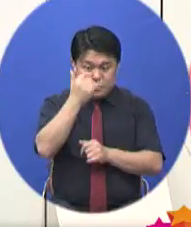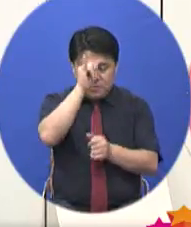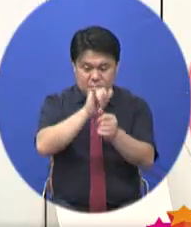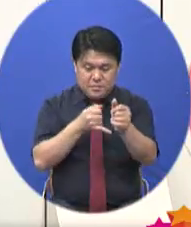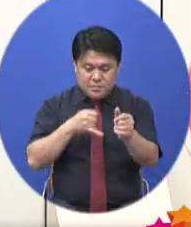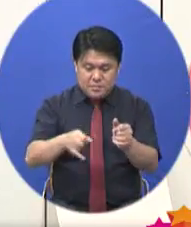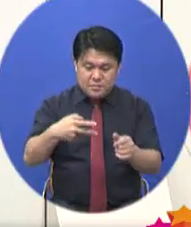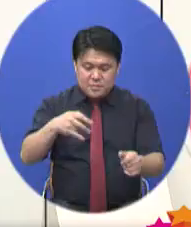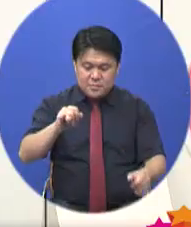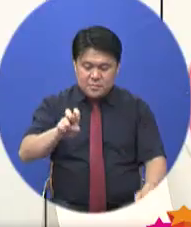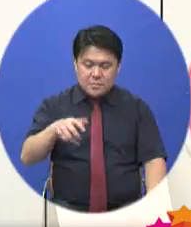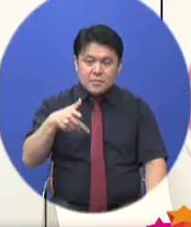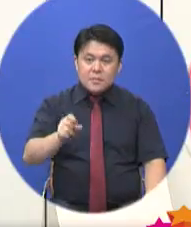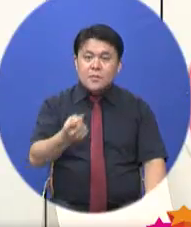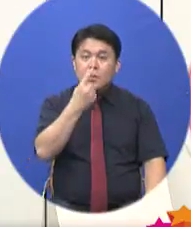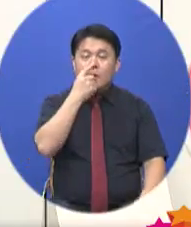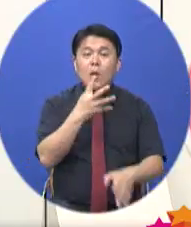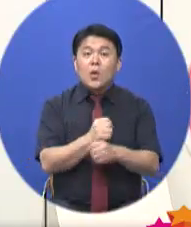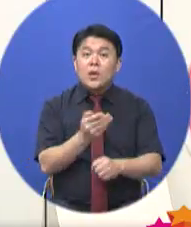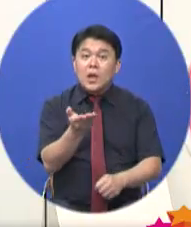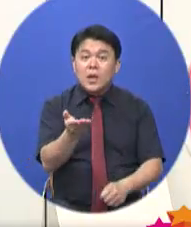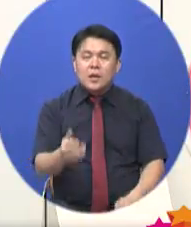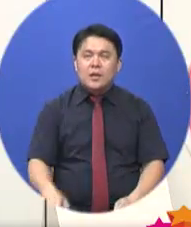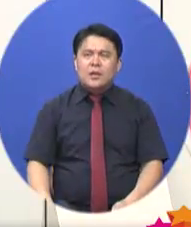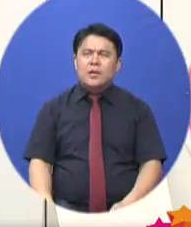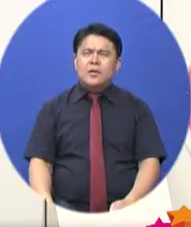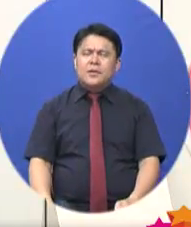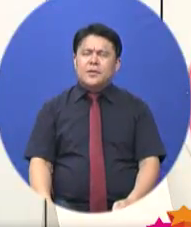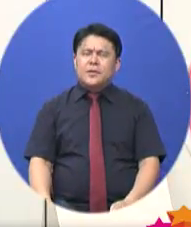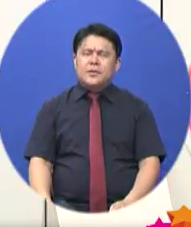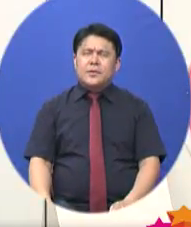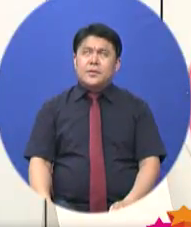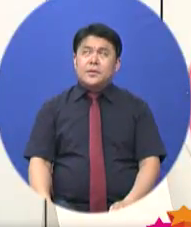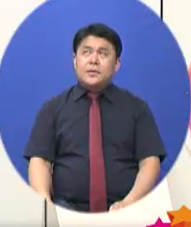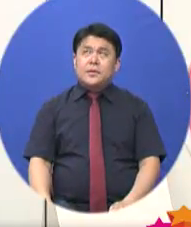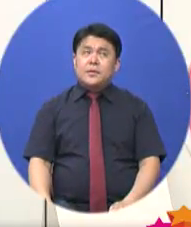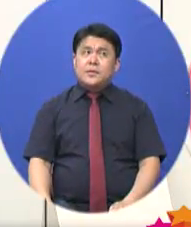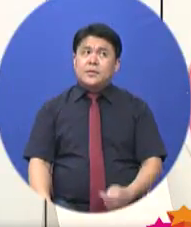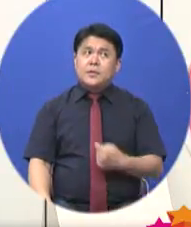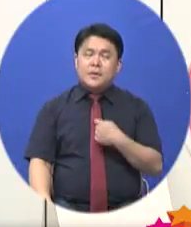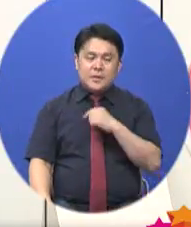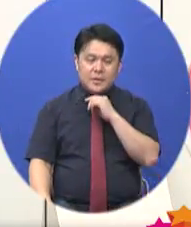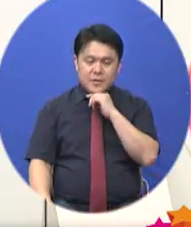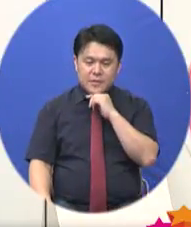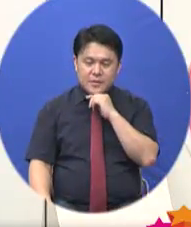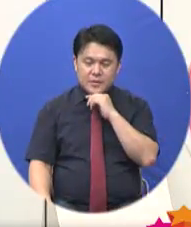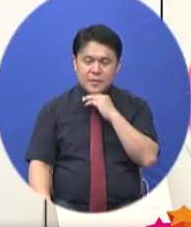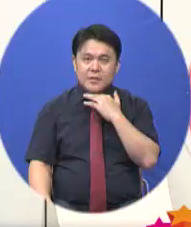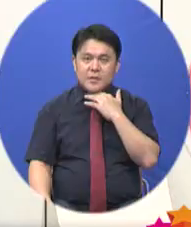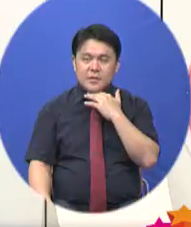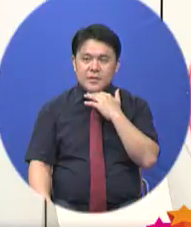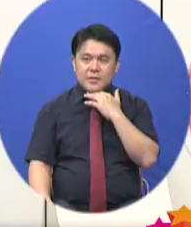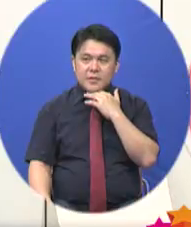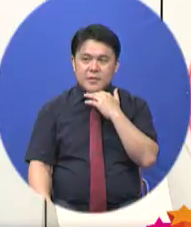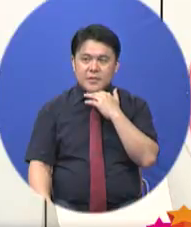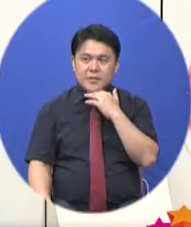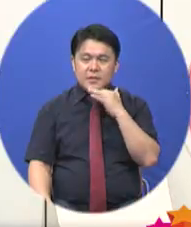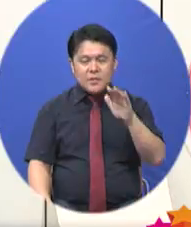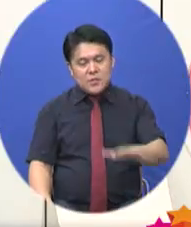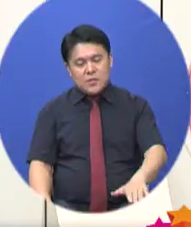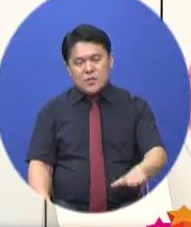심청을 언제 배우셨어요? 아, 그 저도 시방 어렸을